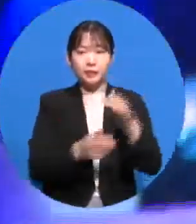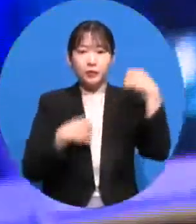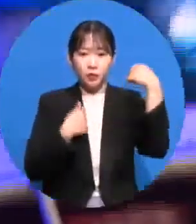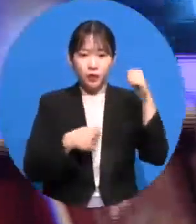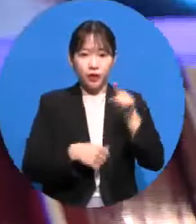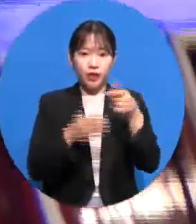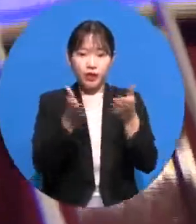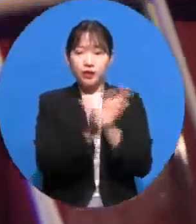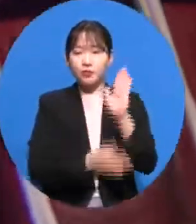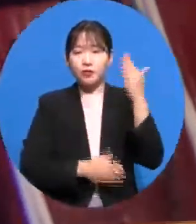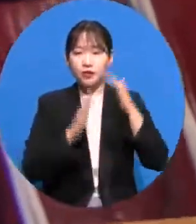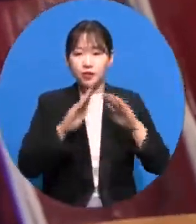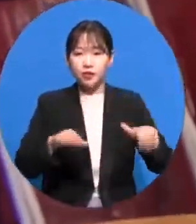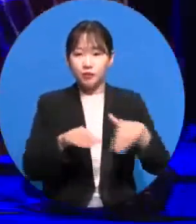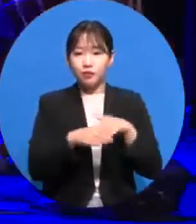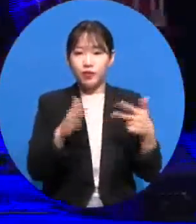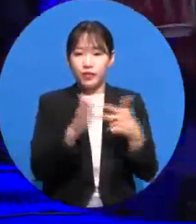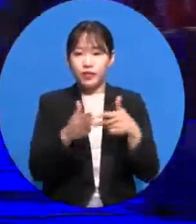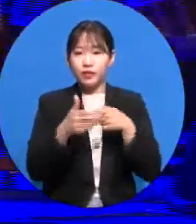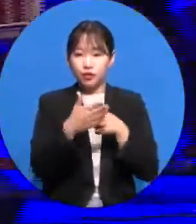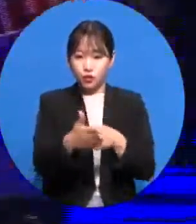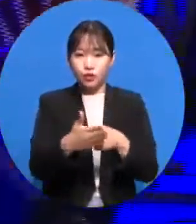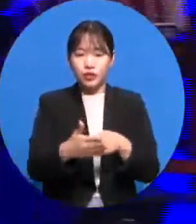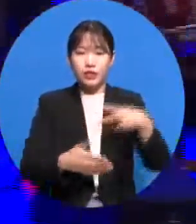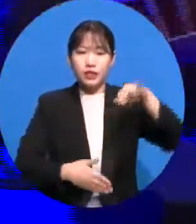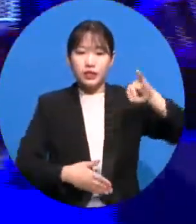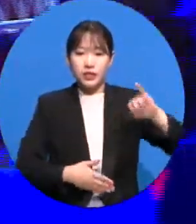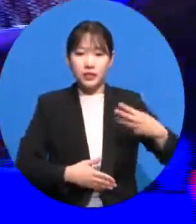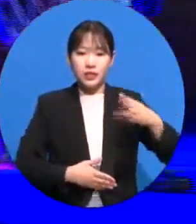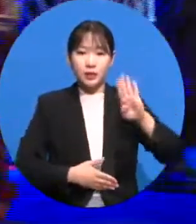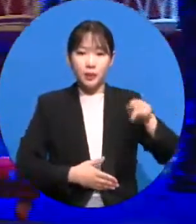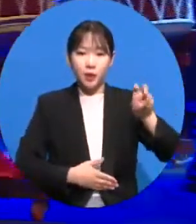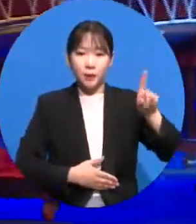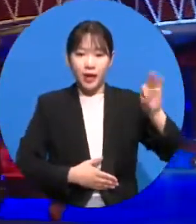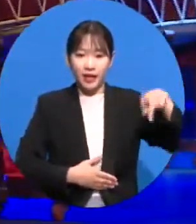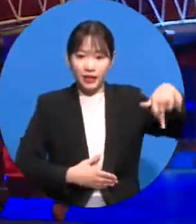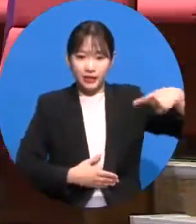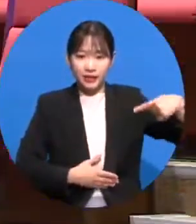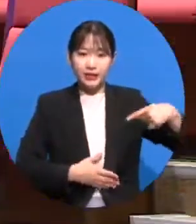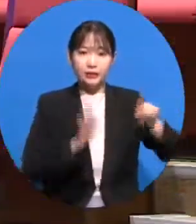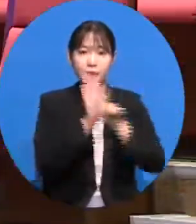이 팀은 최근 전남문화재단이 추진하는 실버마이크 공모에 선정됐습니다.